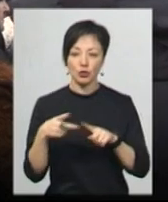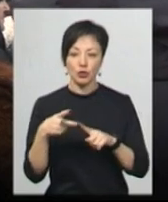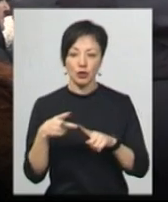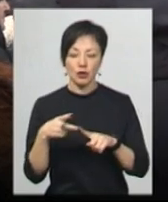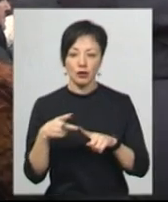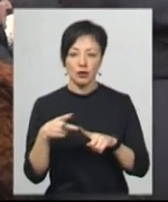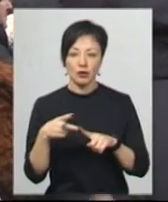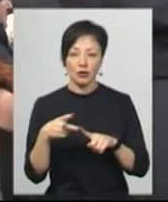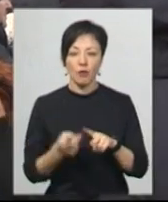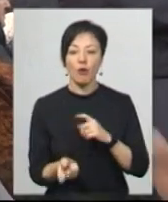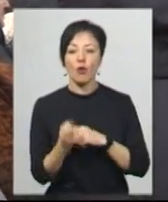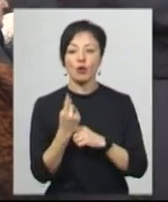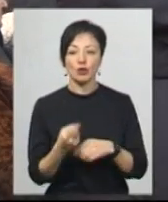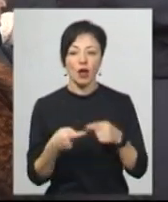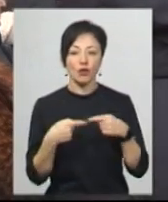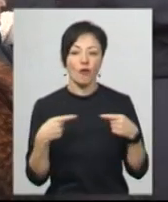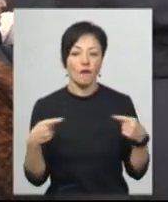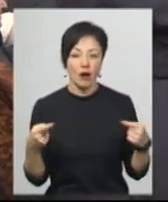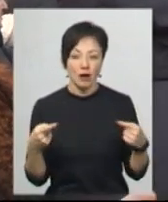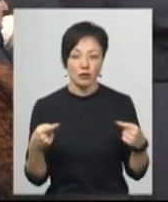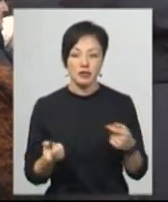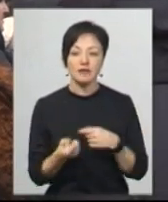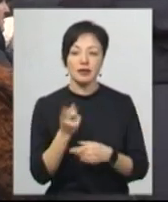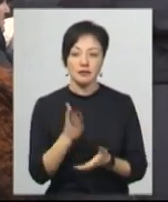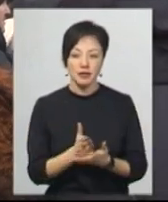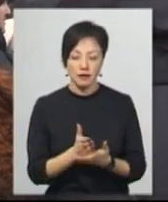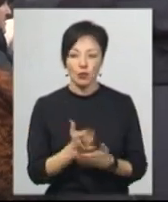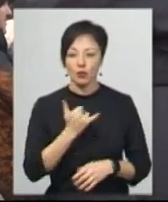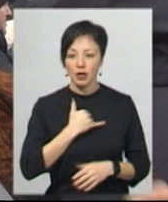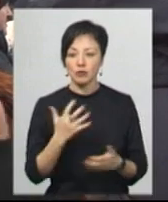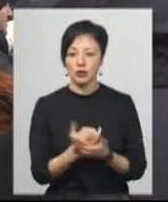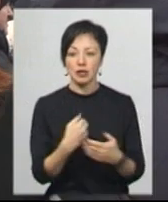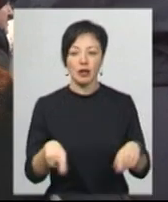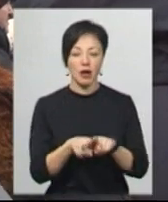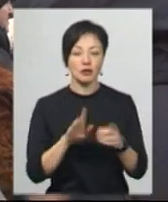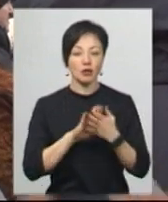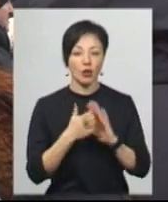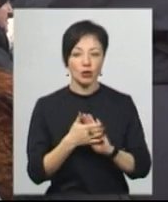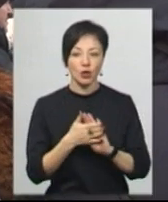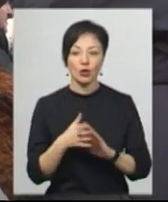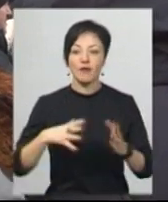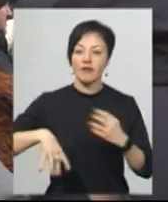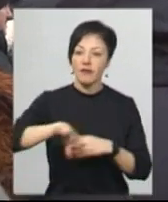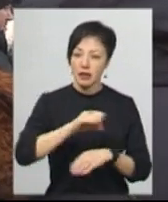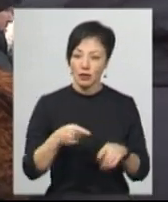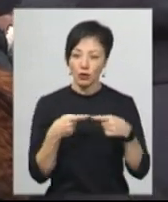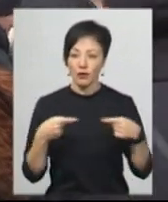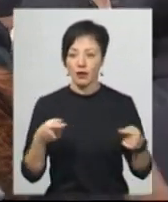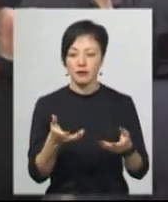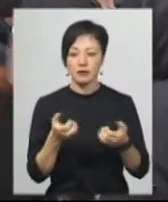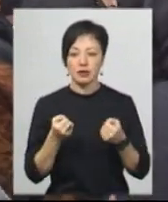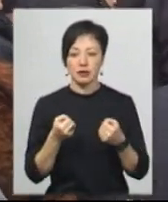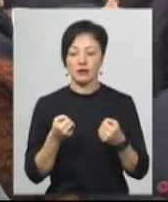значить, походження товару, значить, звідки він взявся. В нас виходить така ситуація, що майже весь товар, взяти наш